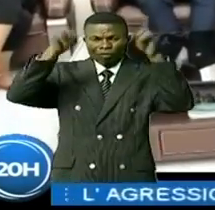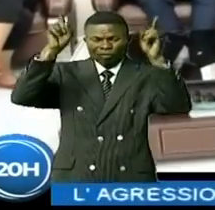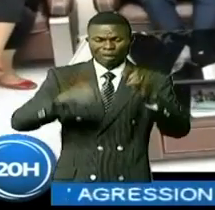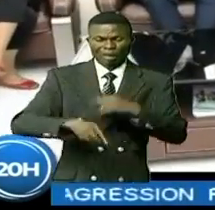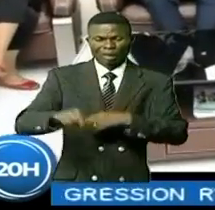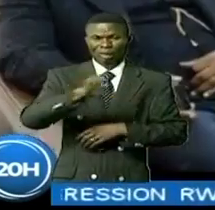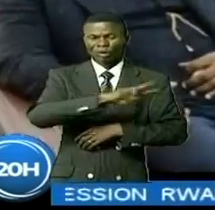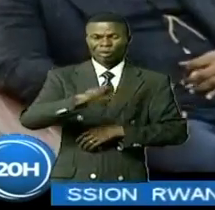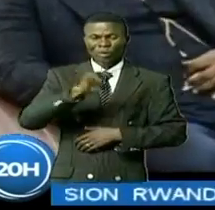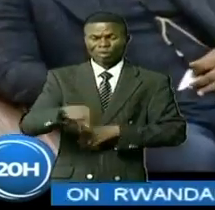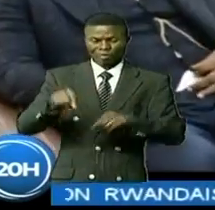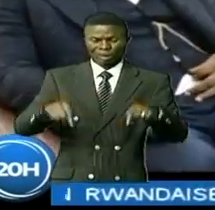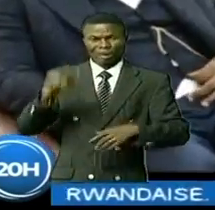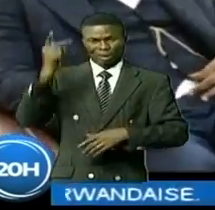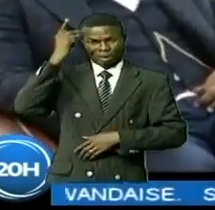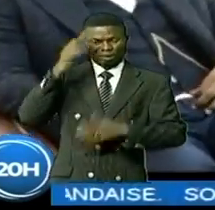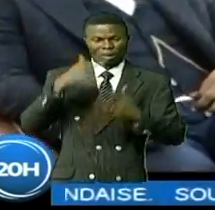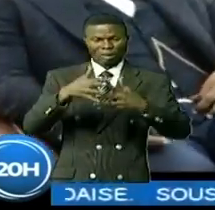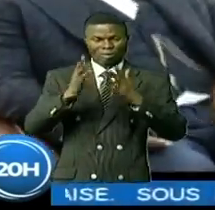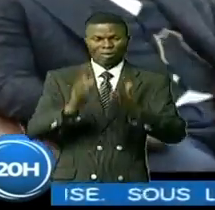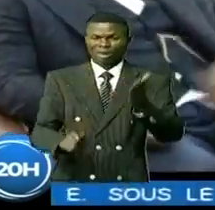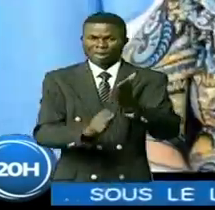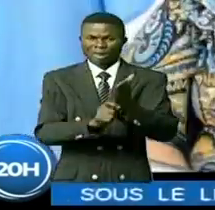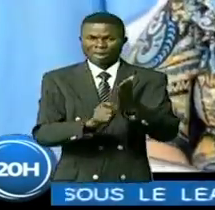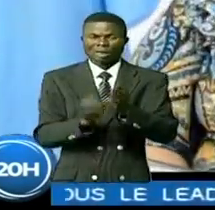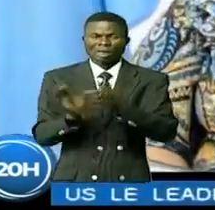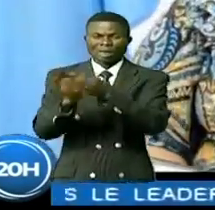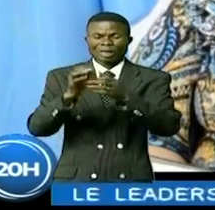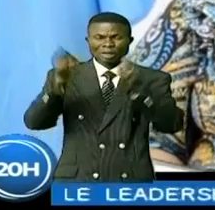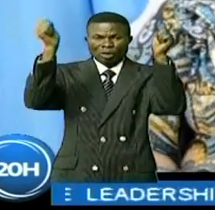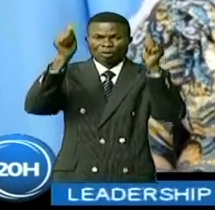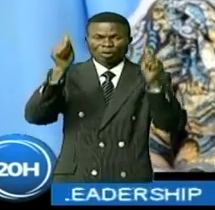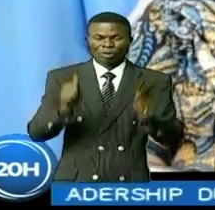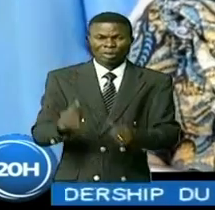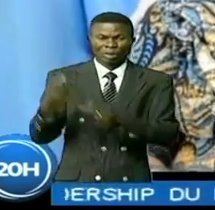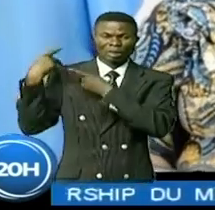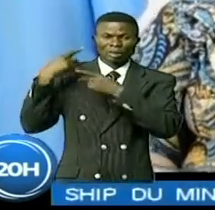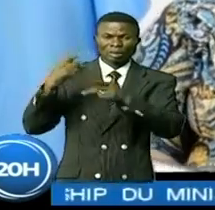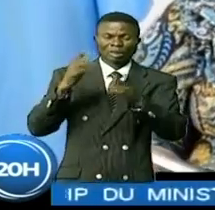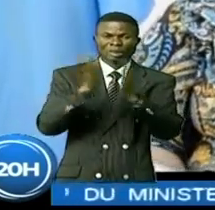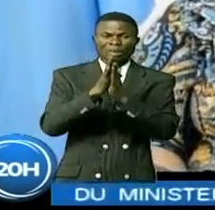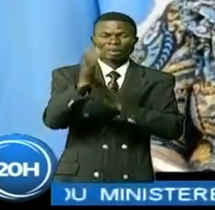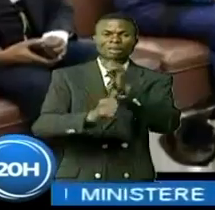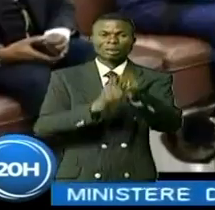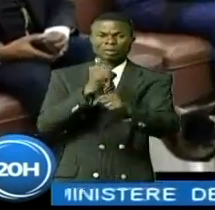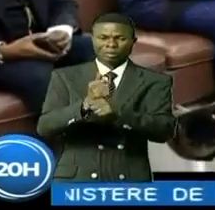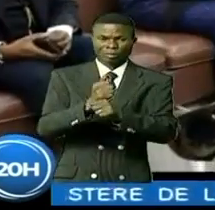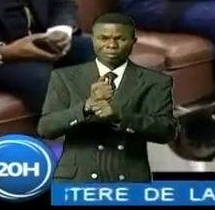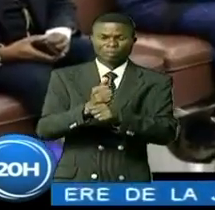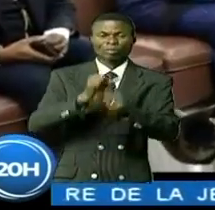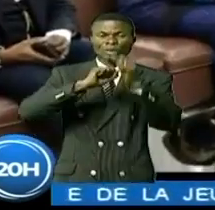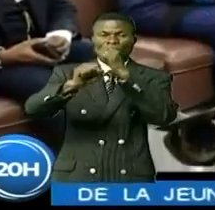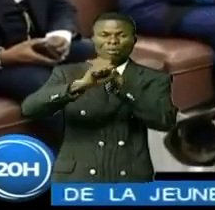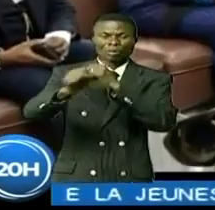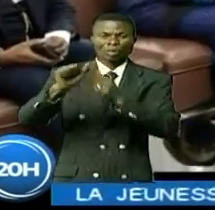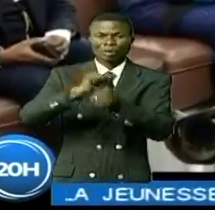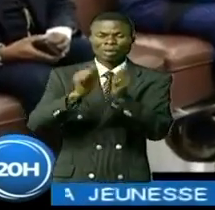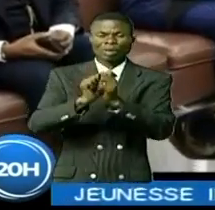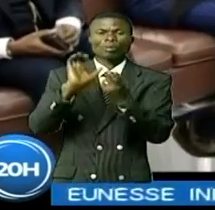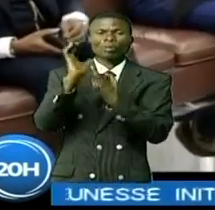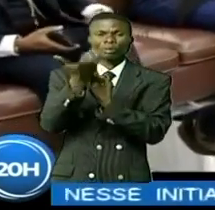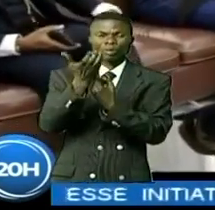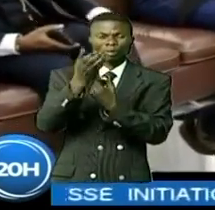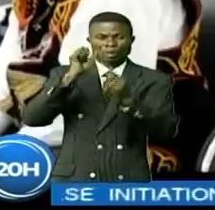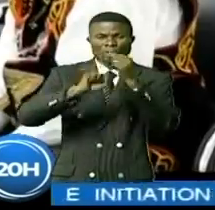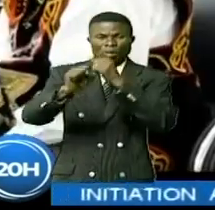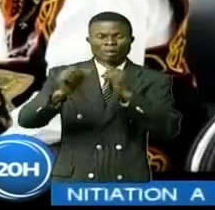à Kinshasa. Partenaire stratégique de l'Union africaine depuis plus de 10 ans dans la promotion du secteur culturel pour la